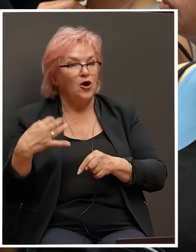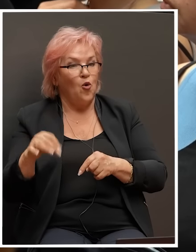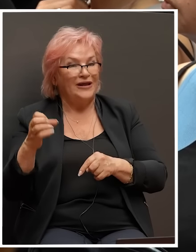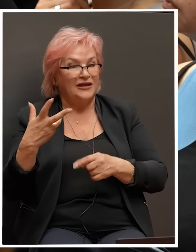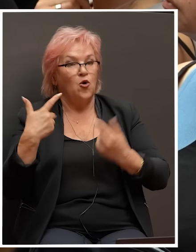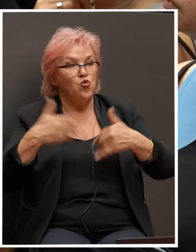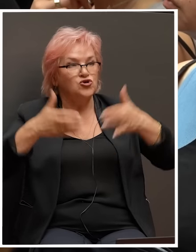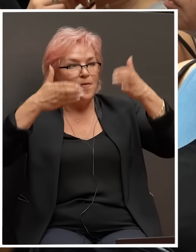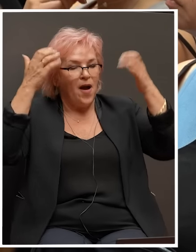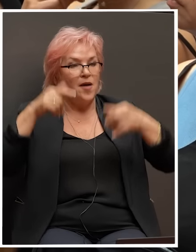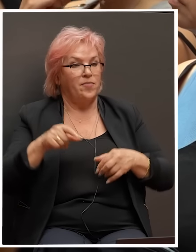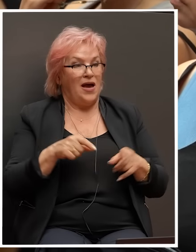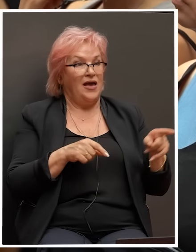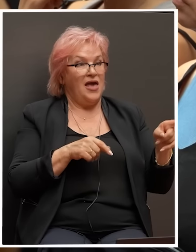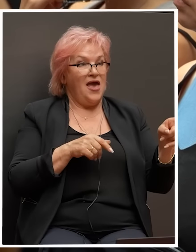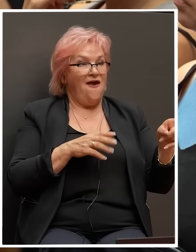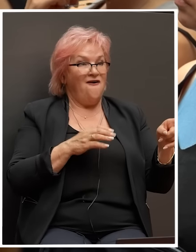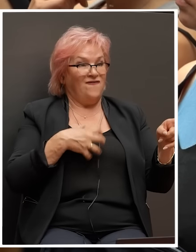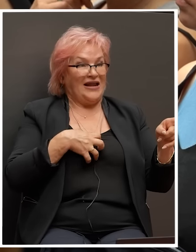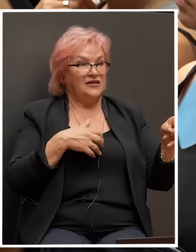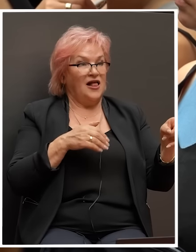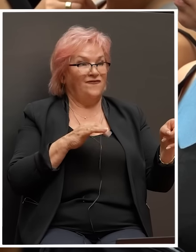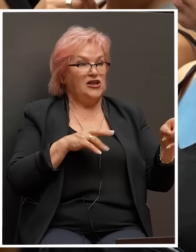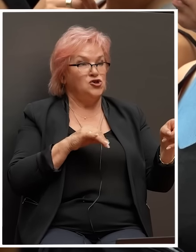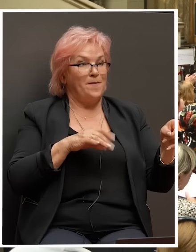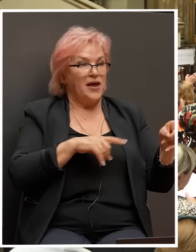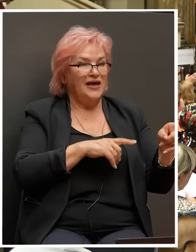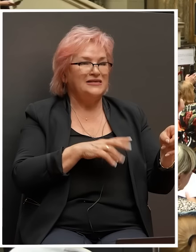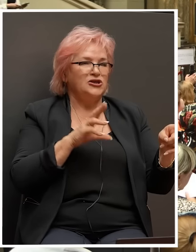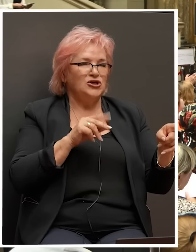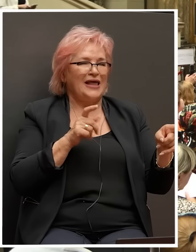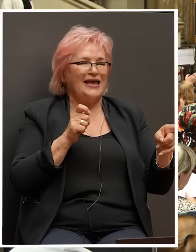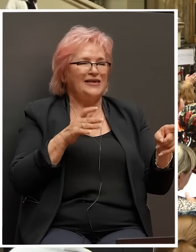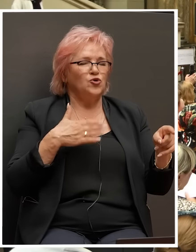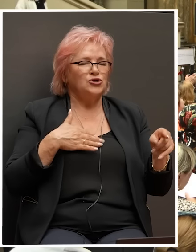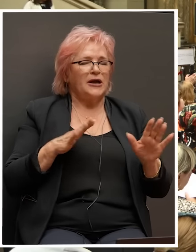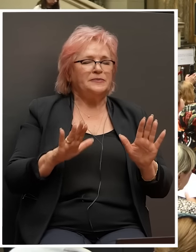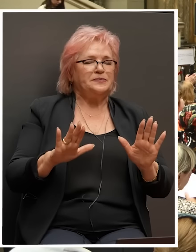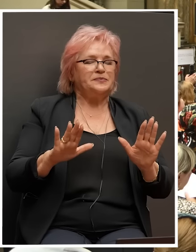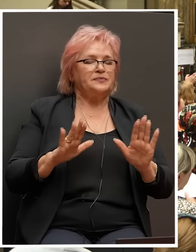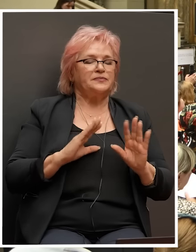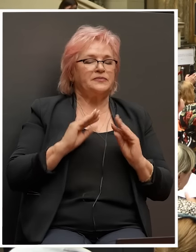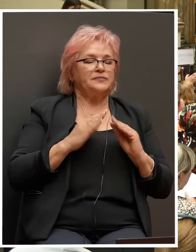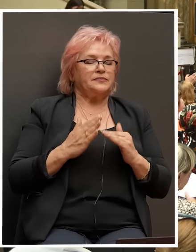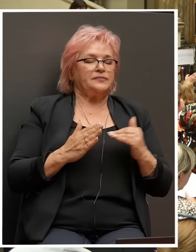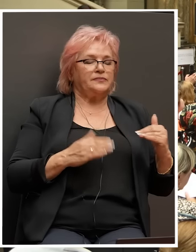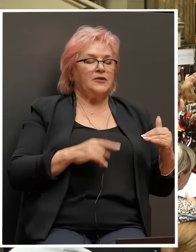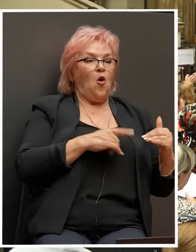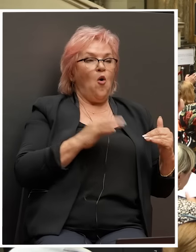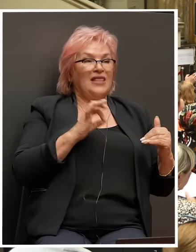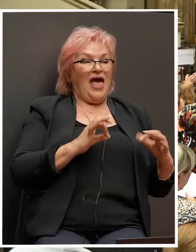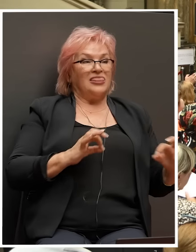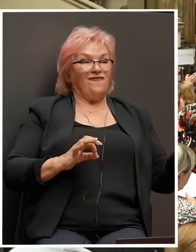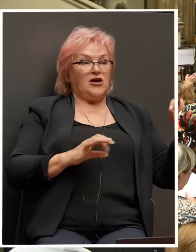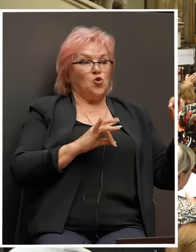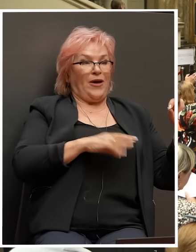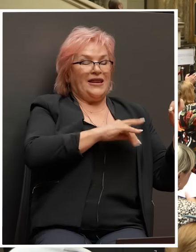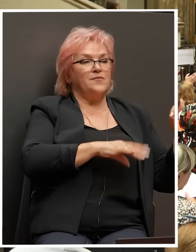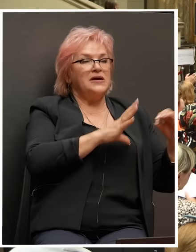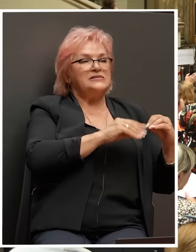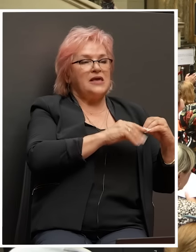папой, кардинал Феличе Перетти предпочитает за благо немножко отойти в тень. И он покупает землю на востоке Рима для того,